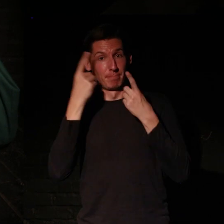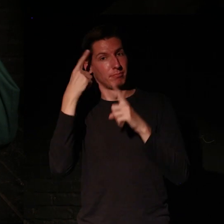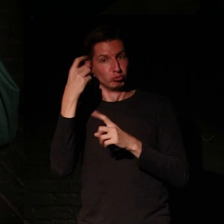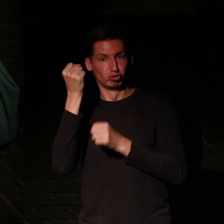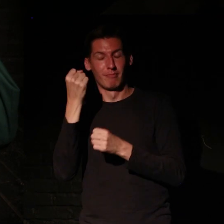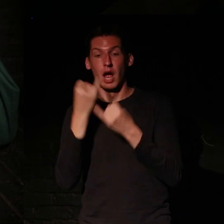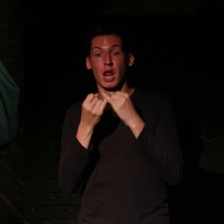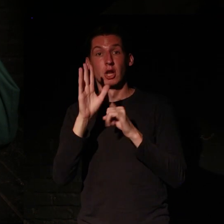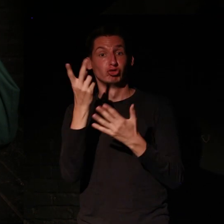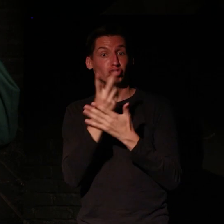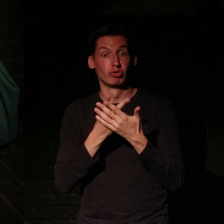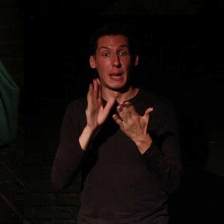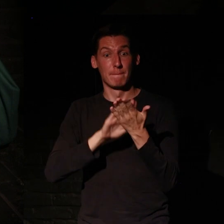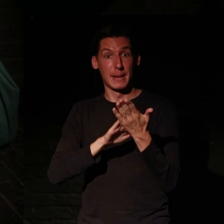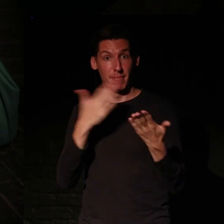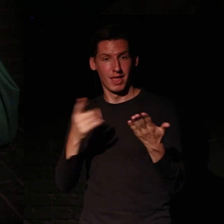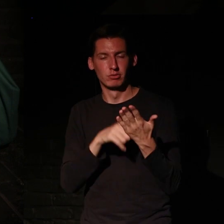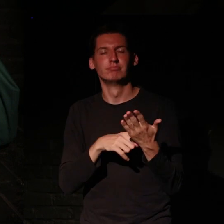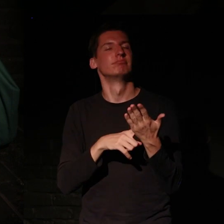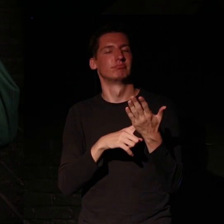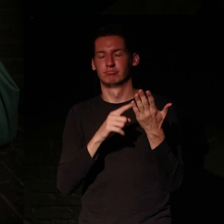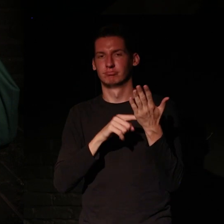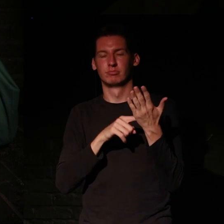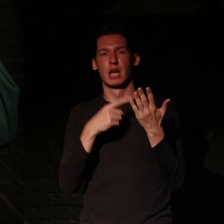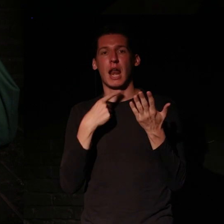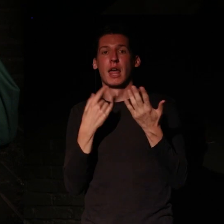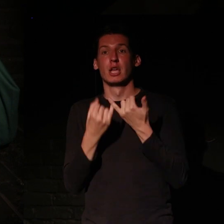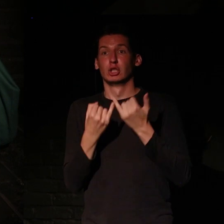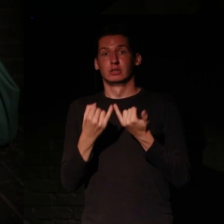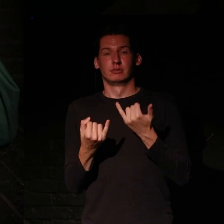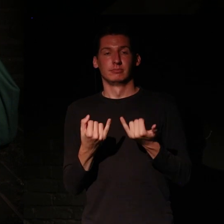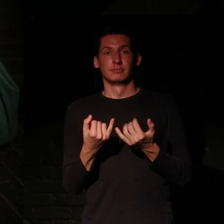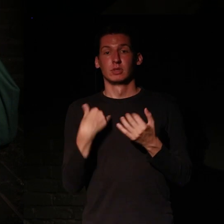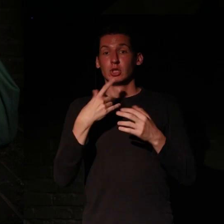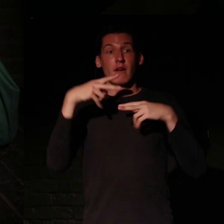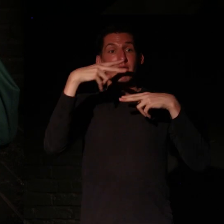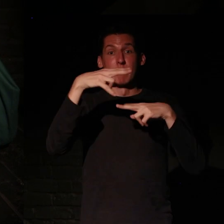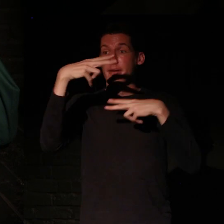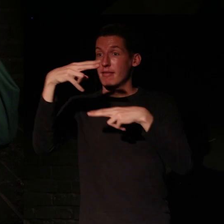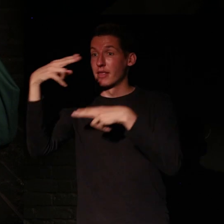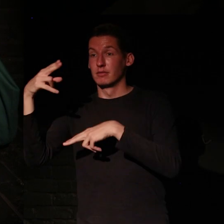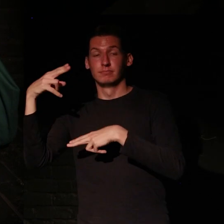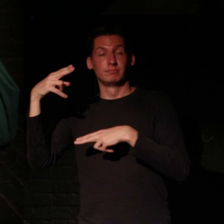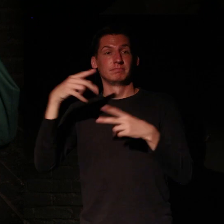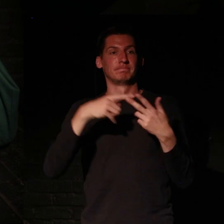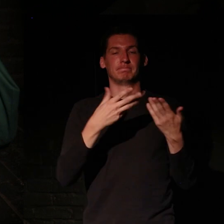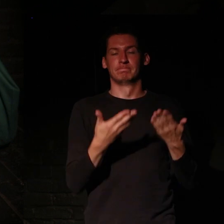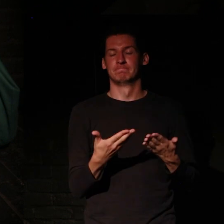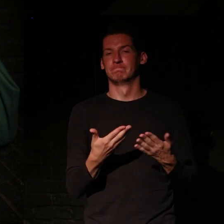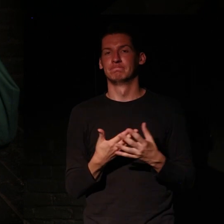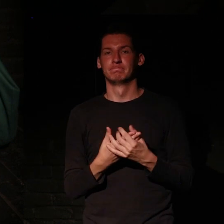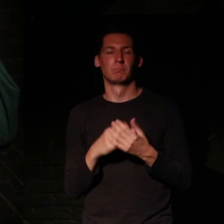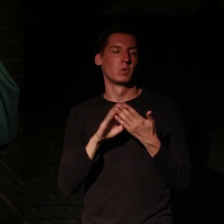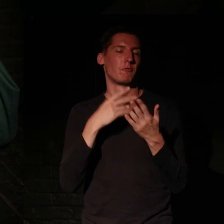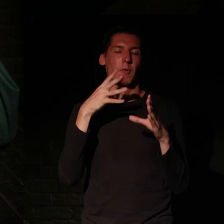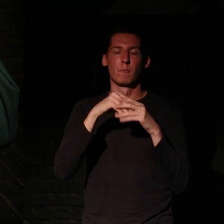czytając Biblię i nie absolutyzując właśnie tych fragmentów, które jakoś